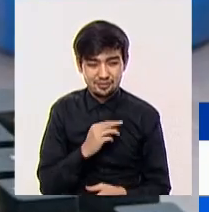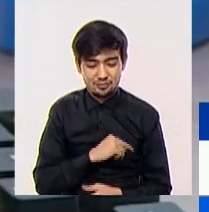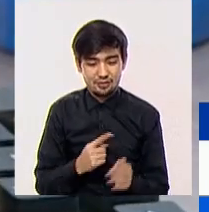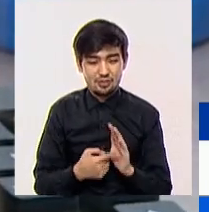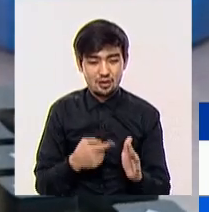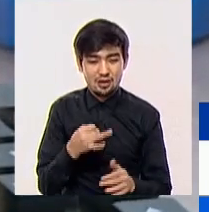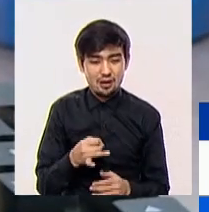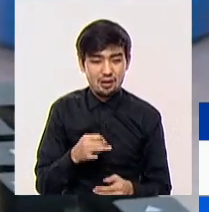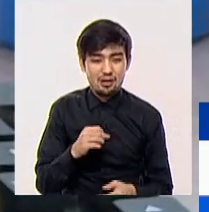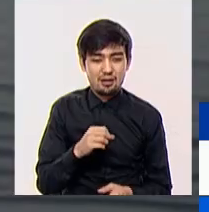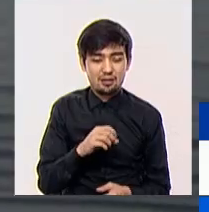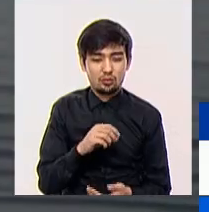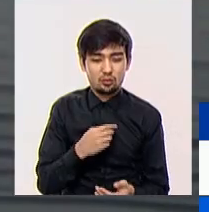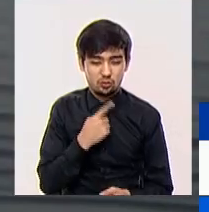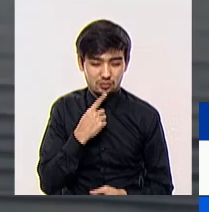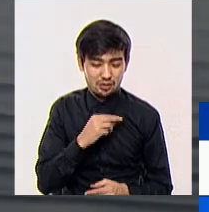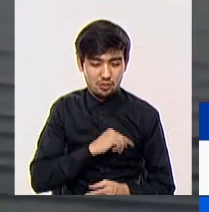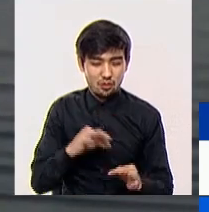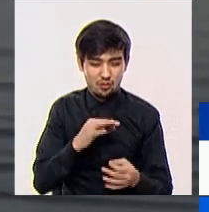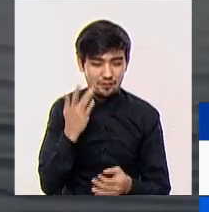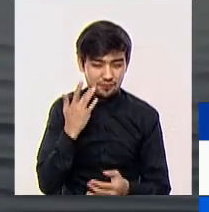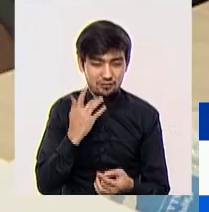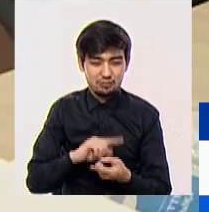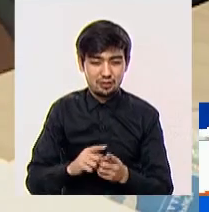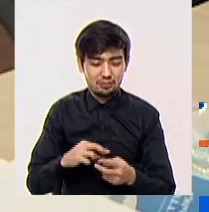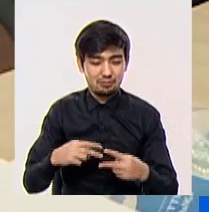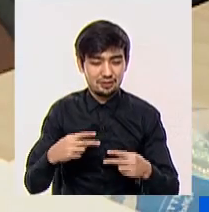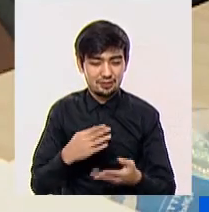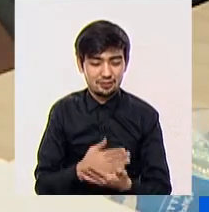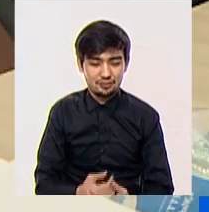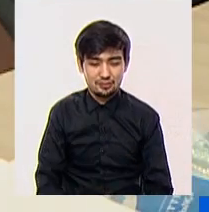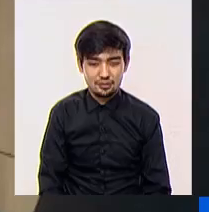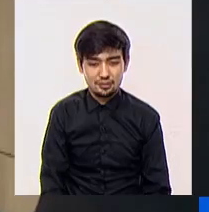постоянно меняются. Индира Кимова, Информбюро, Восточно-Казахстанская область.